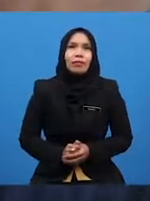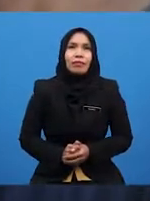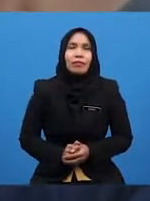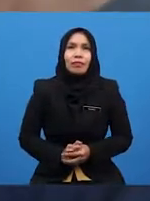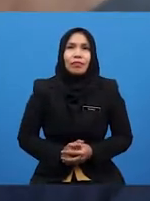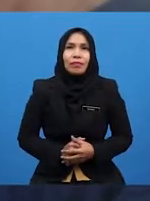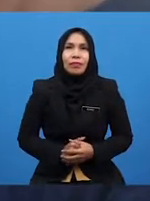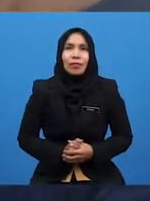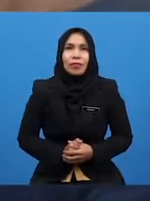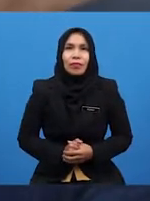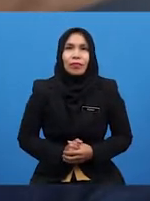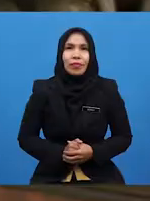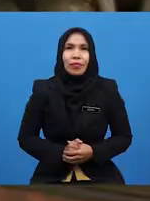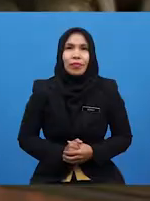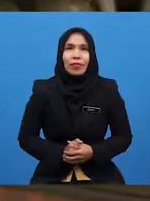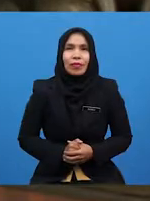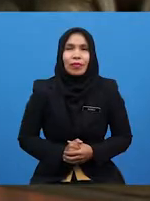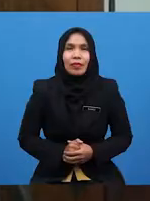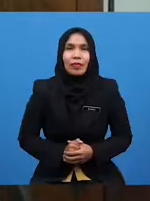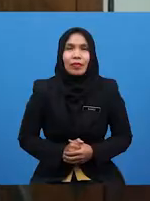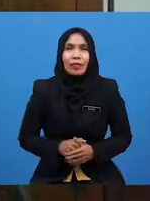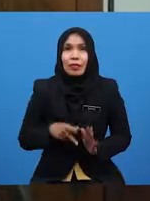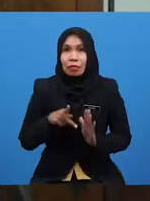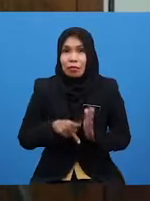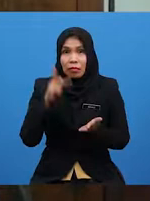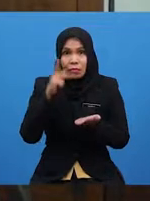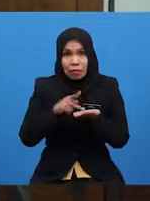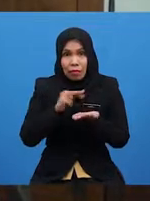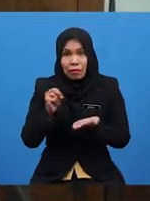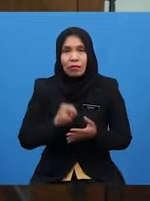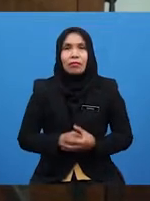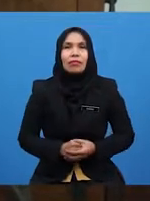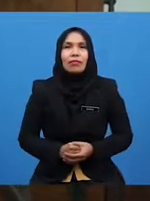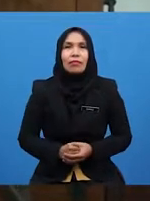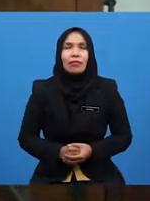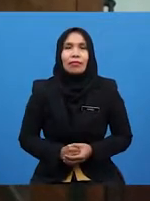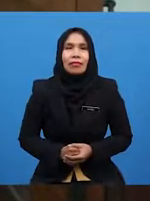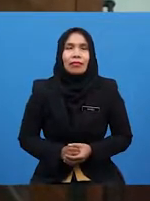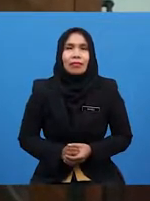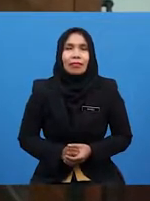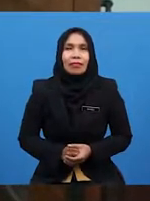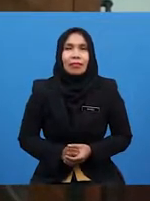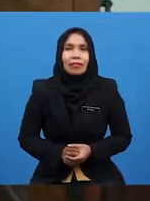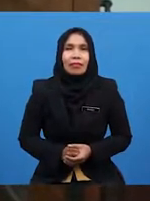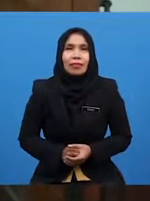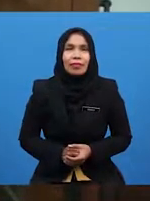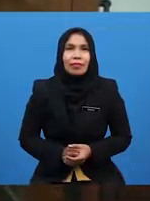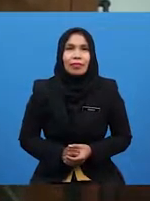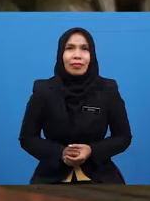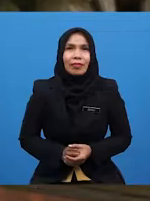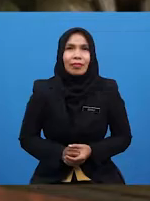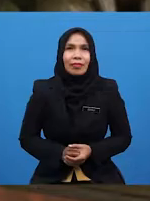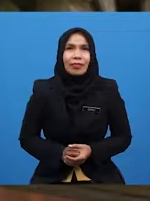satu patutnya pengenalan. Saya rasa saya tak nak meletakkan kepada wajah muka